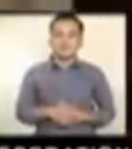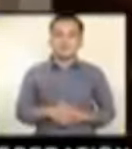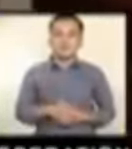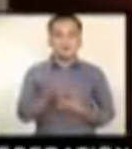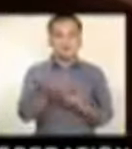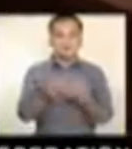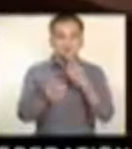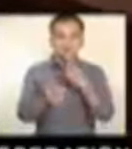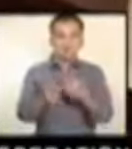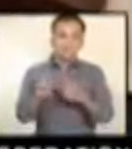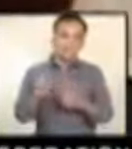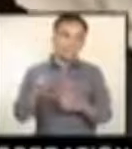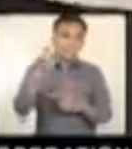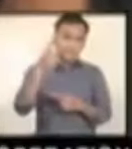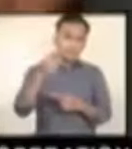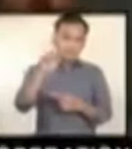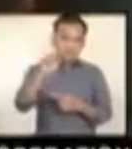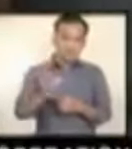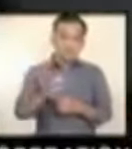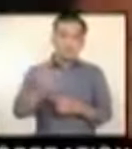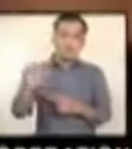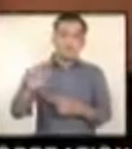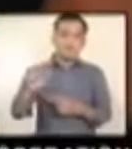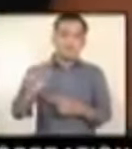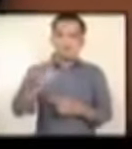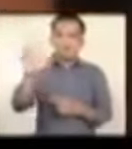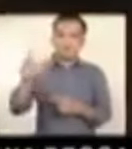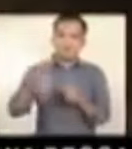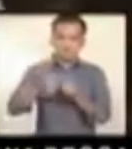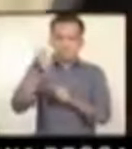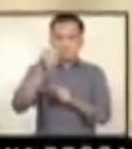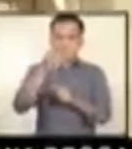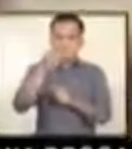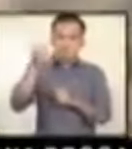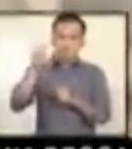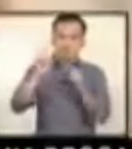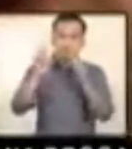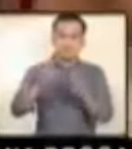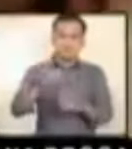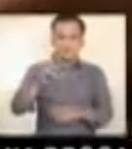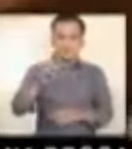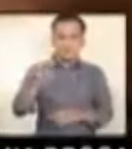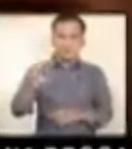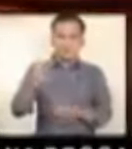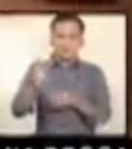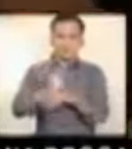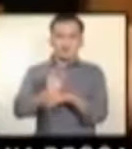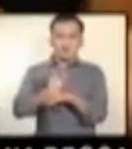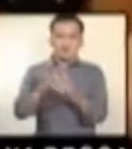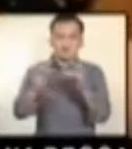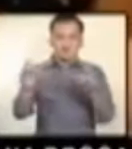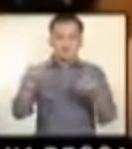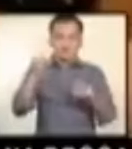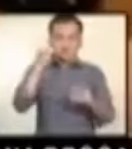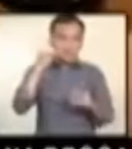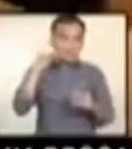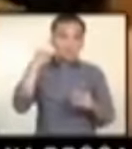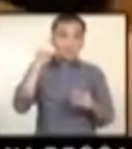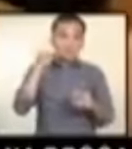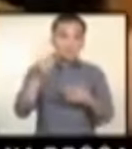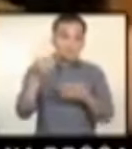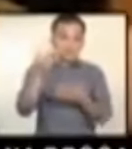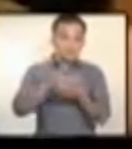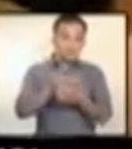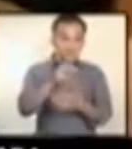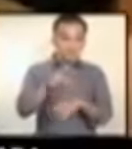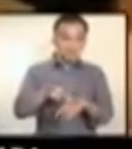Iyan ang sayo ng kauna-unahang Southeast Asia na nanalong Best Actress sa Cannes Film Festival na si Jacqueline Jose. Pagdating sa bansa